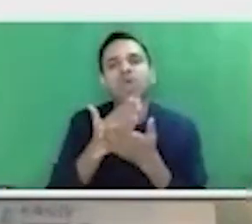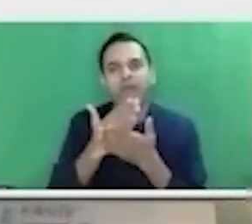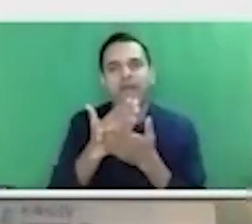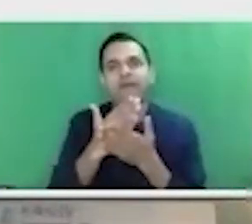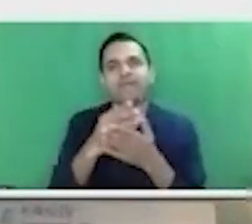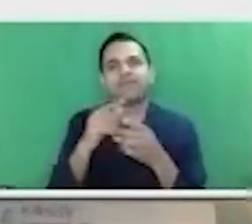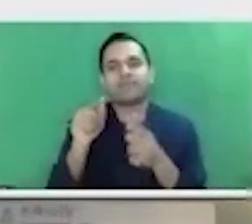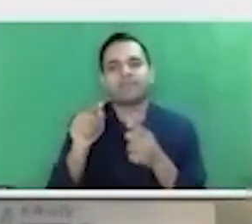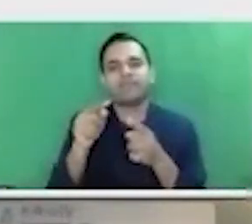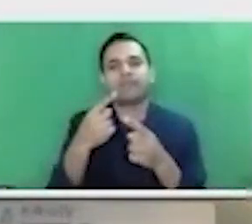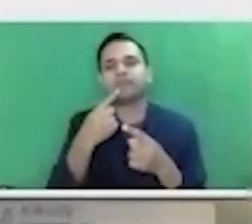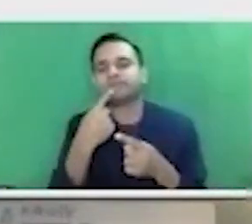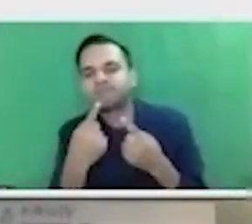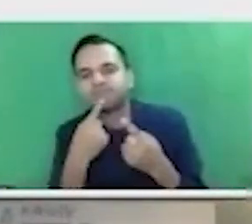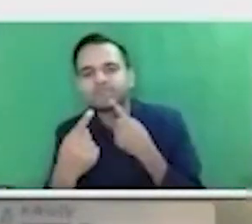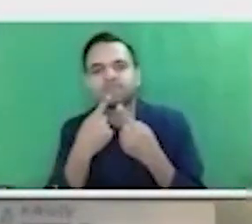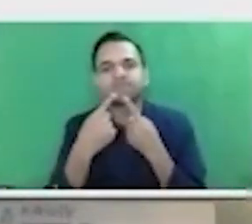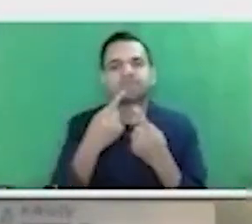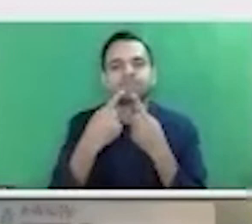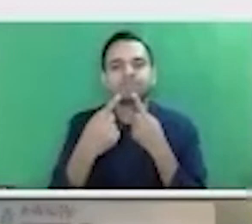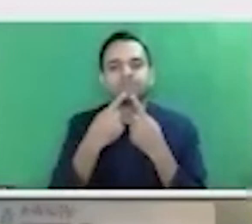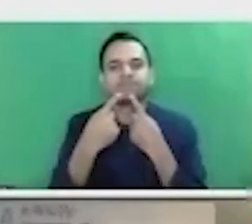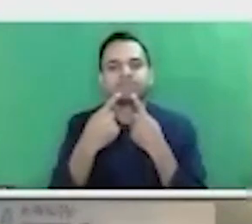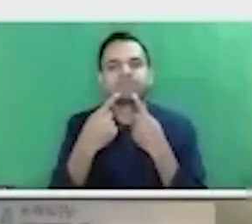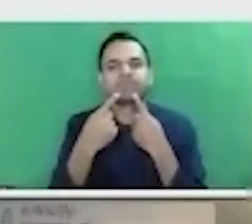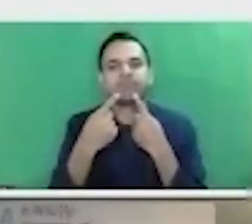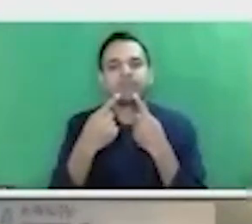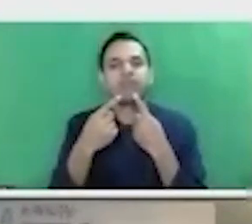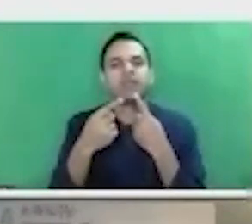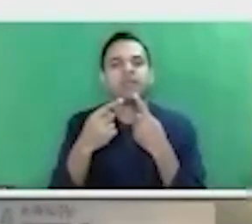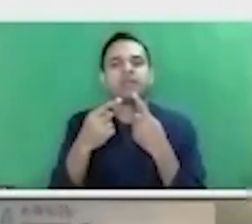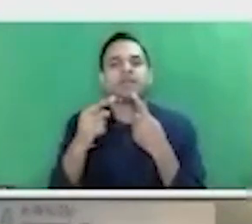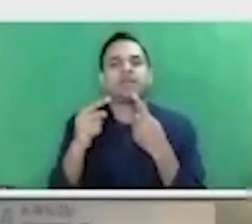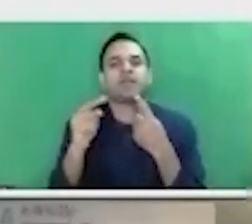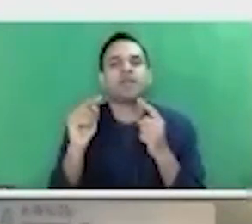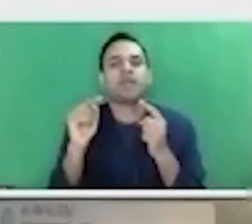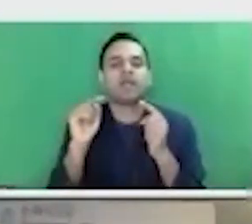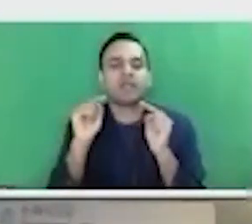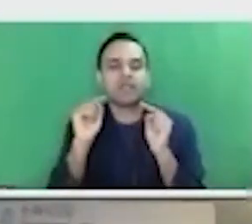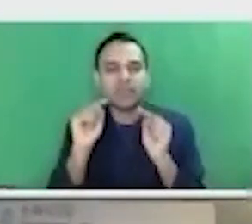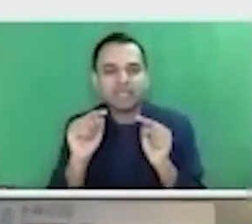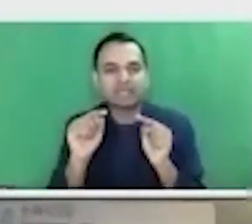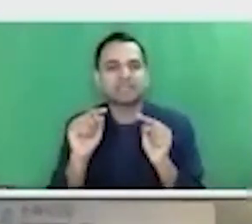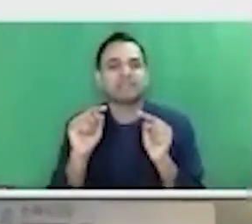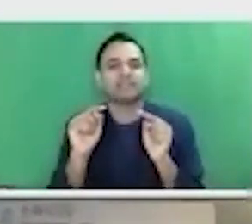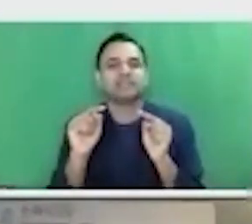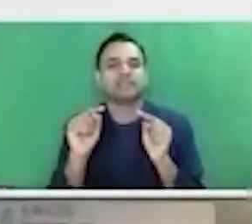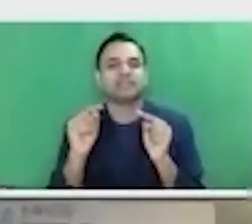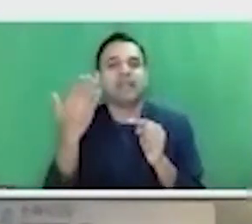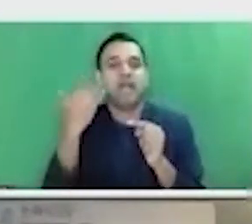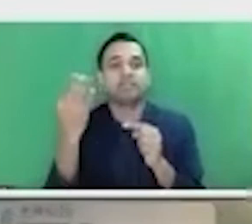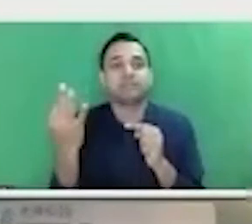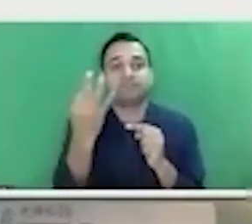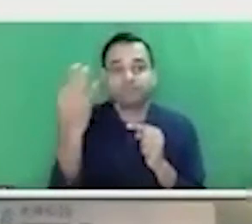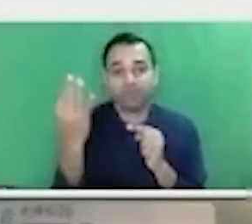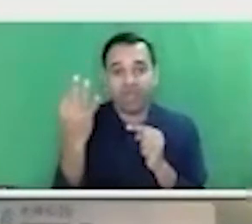بمشاركتكم الأخبار من الأمم المتحدة. وبالنسبة للمرة الأولى على المستوى العالمي، الجميع في